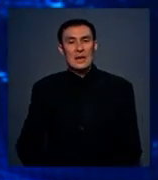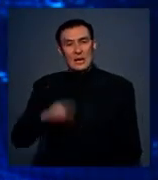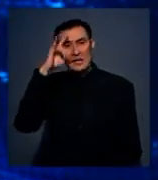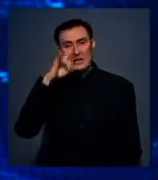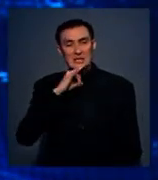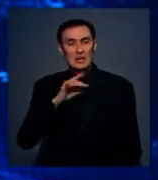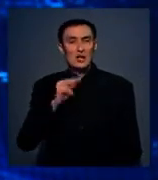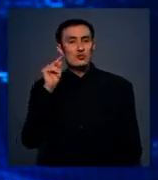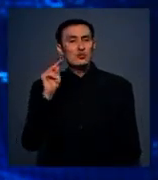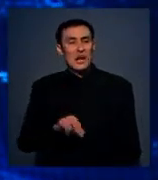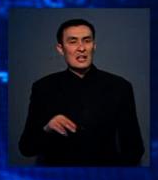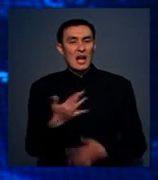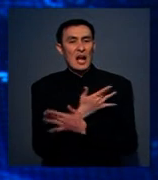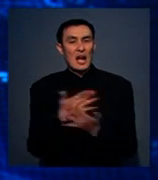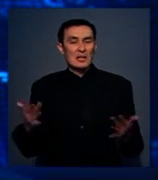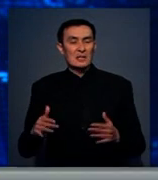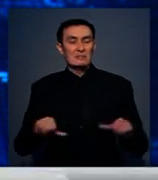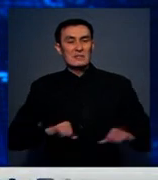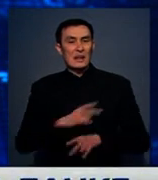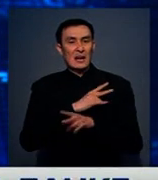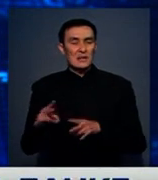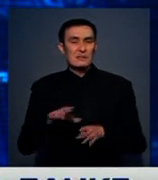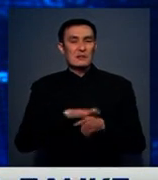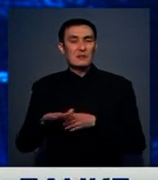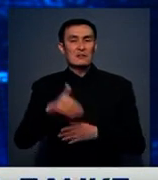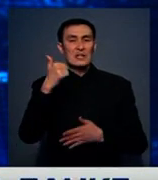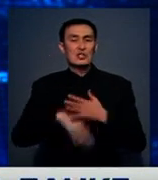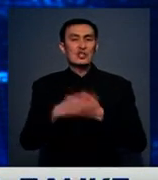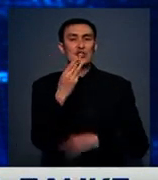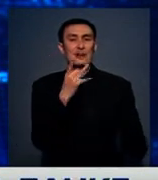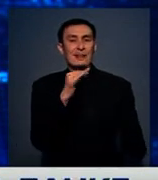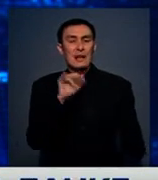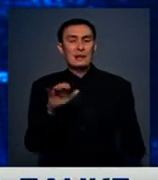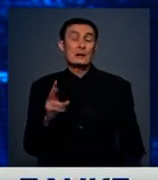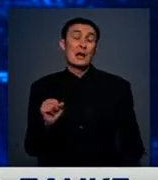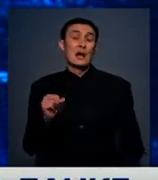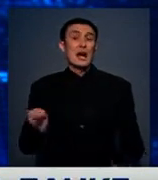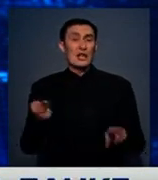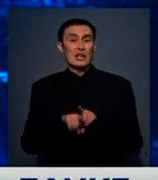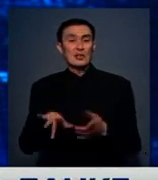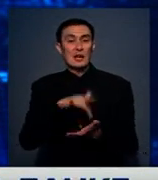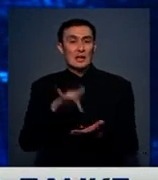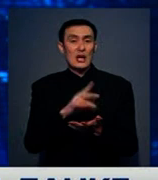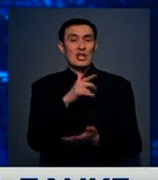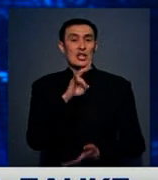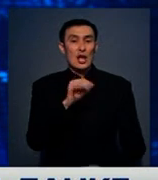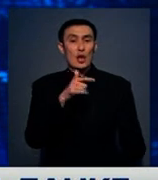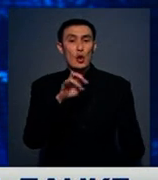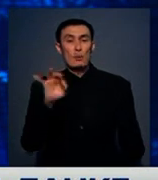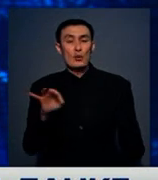Казахстан решительно осуждает акты терроризма, совершенные в столице Шри-Ланки Коломбо, а также городах Нигомбо